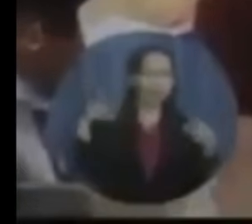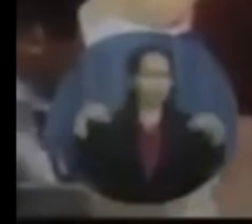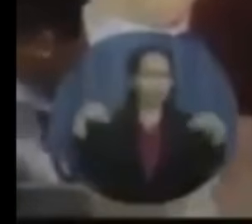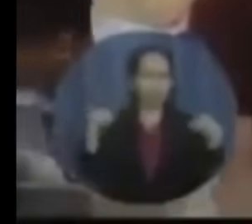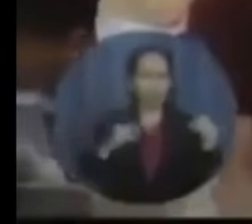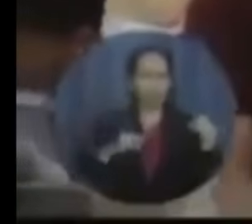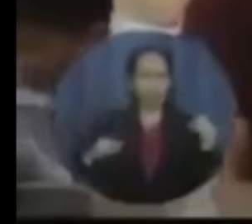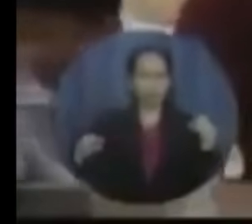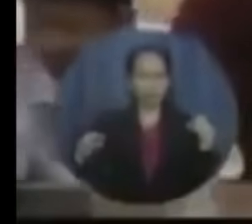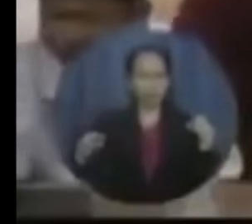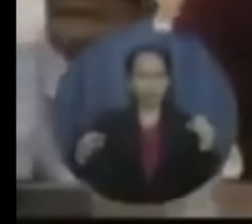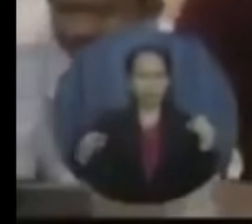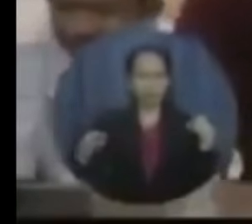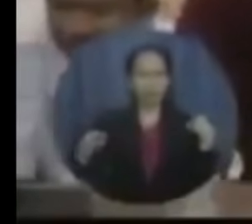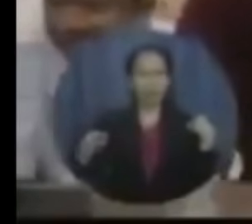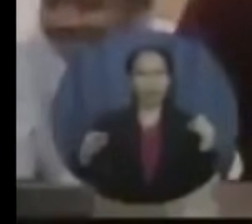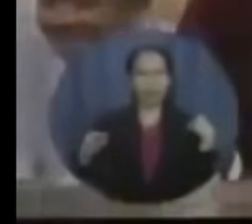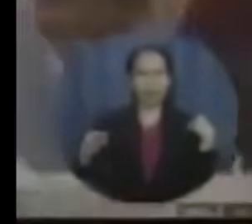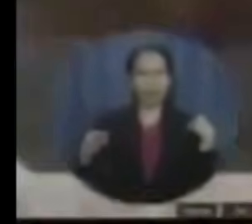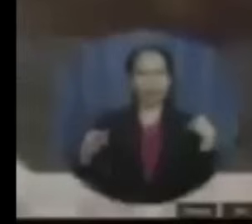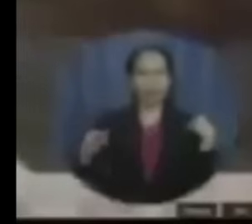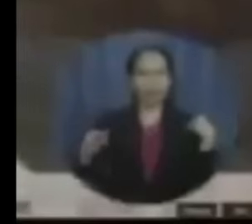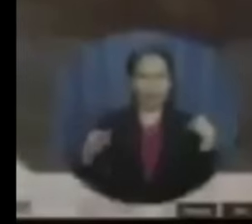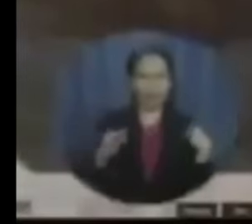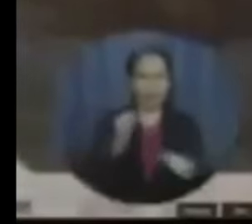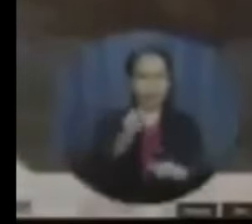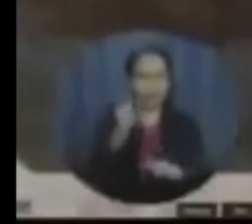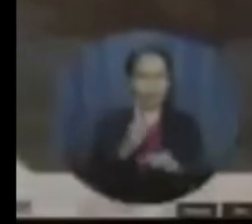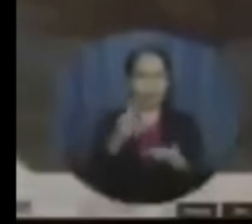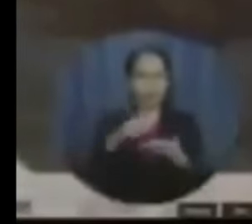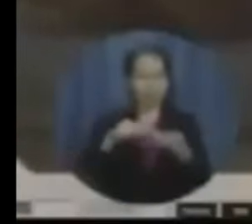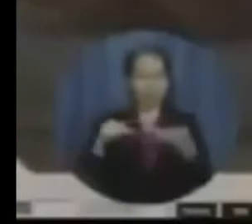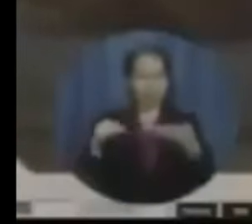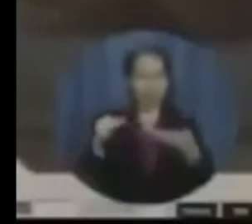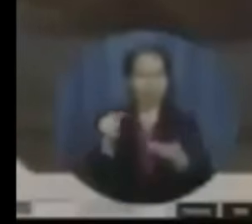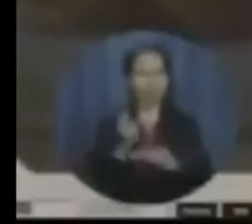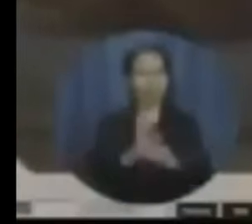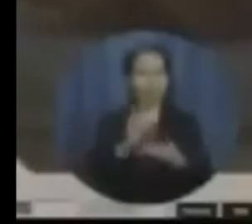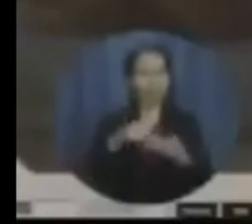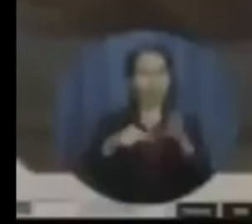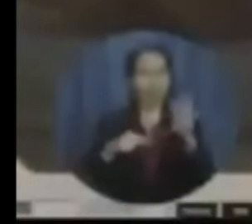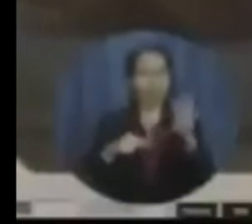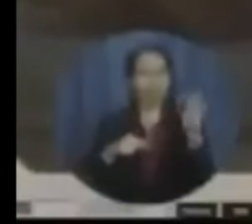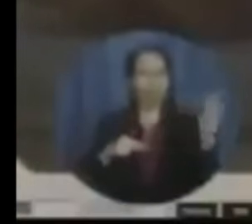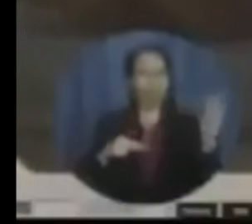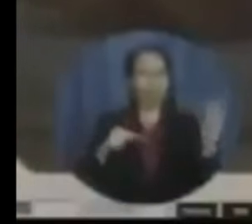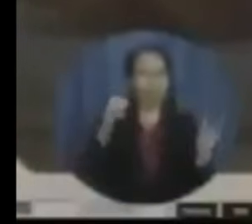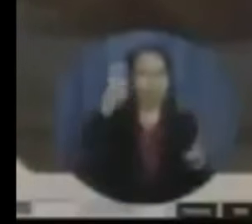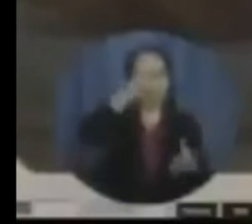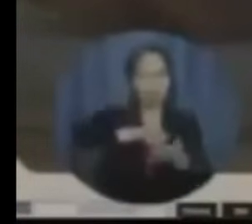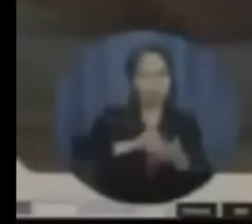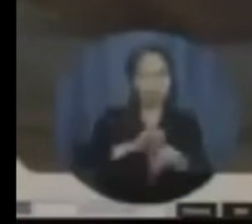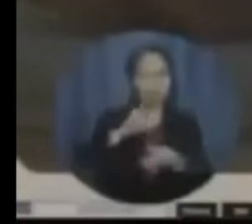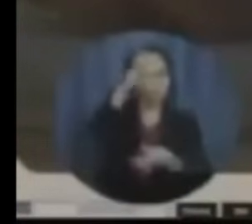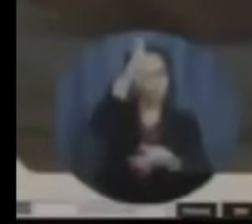8:47 ng Juan. Ang sa Diyos ay nakikinig ng mga salita ng Diyos, dahil dito'y hindi